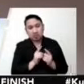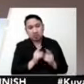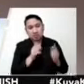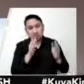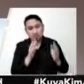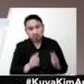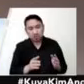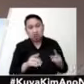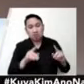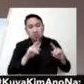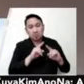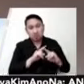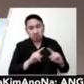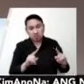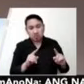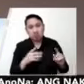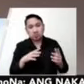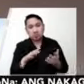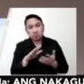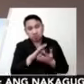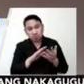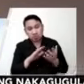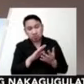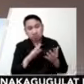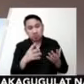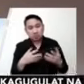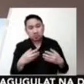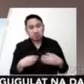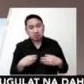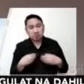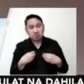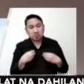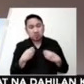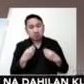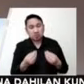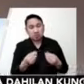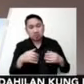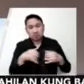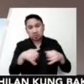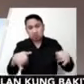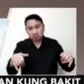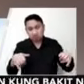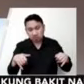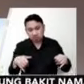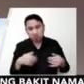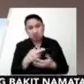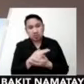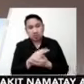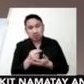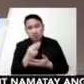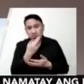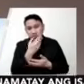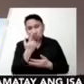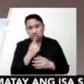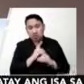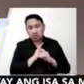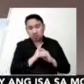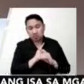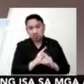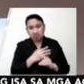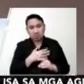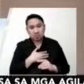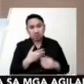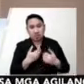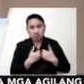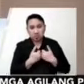nagkalabuan po kami nung naglagay po ako ng boundaries sa relationship ko kasi pinaglaban ko po si Chloe dahil